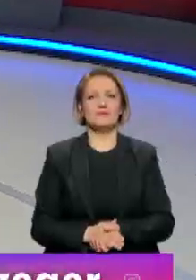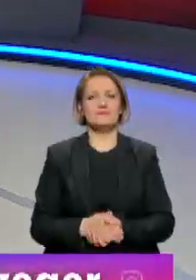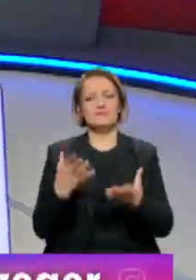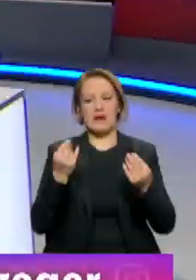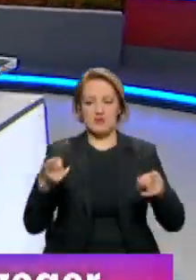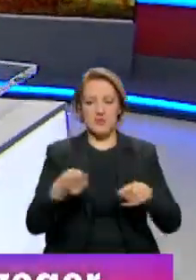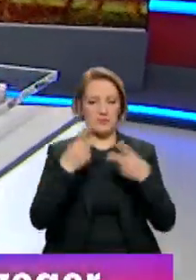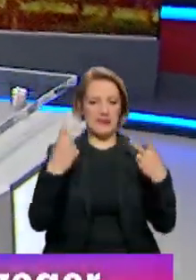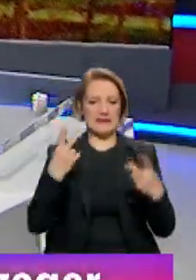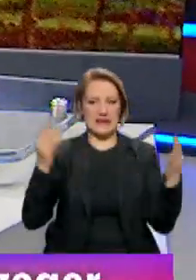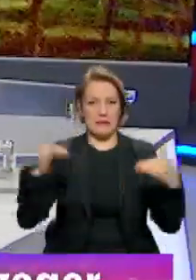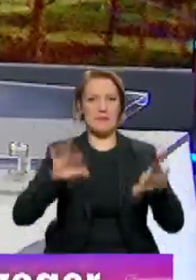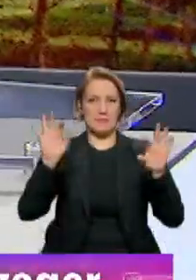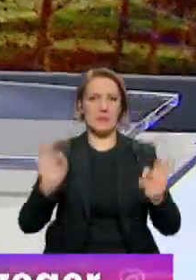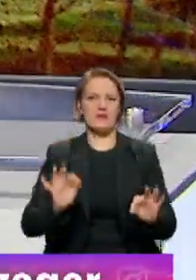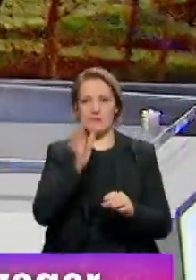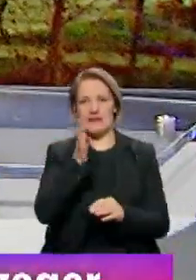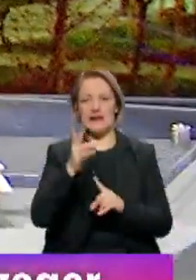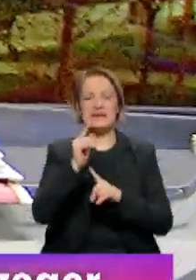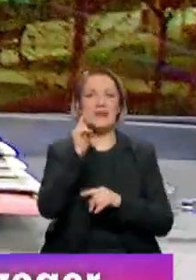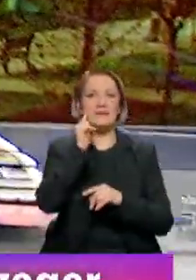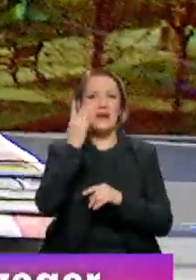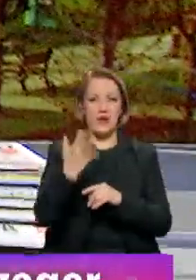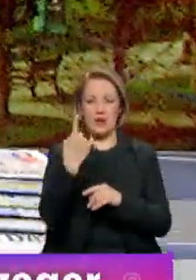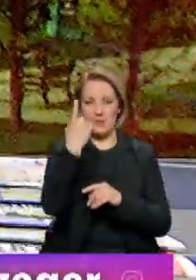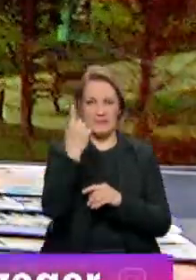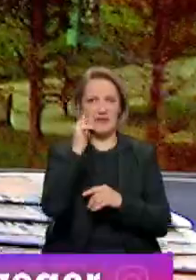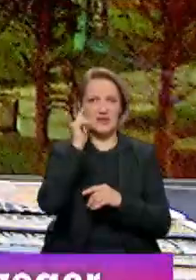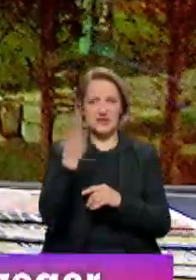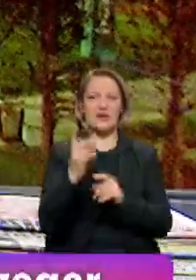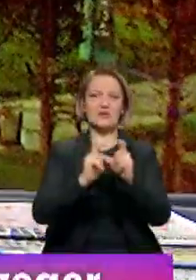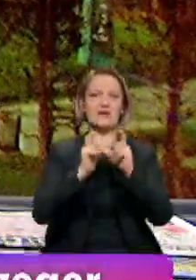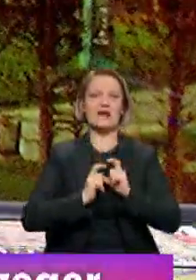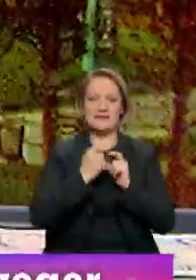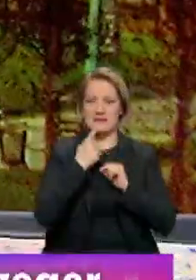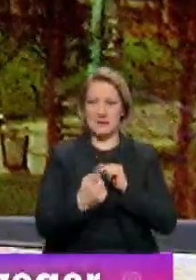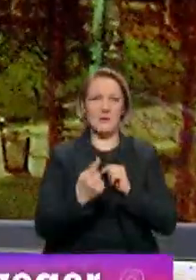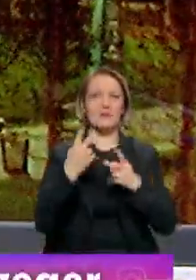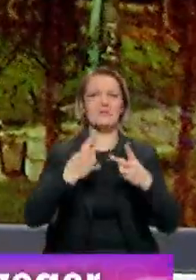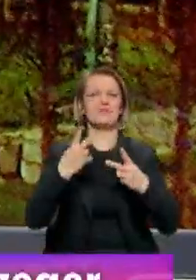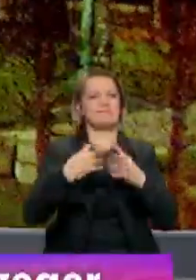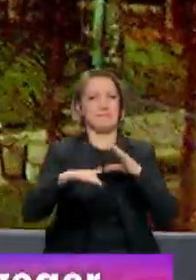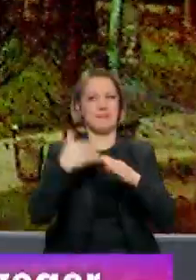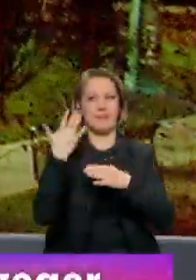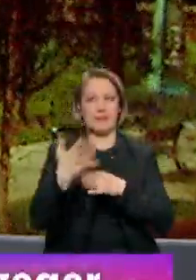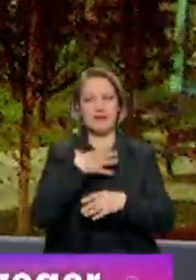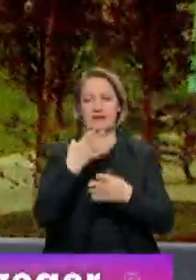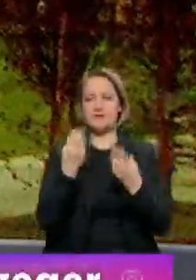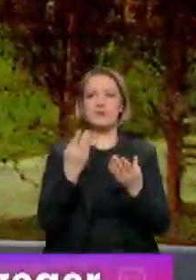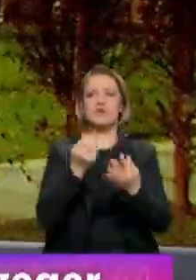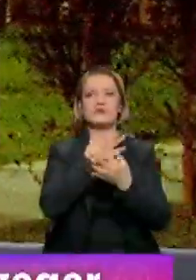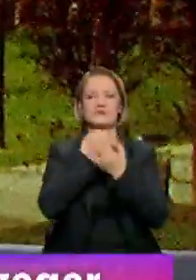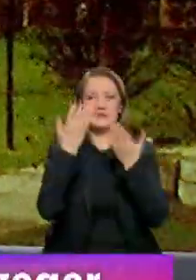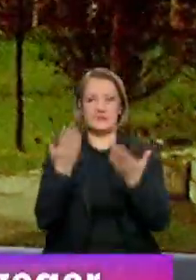pek çok mesaj gelmeye başlamış bile İsmail Bey onlardan bir tanesi günaydın İyi yayınlar mesajını atmış kendisine çok çok